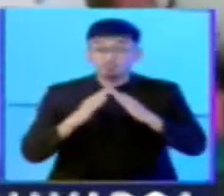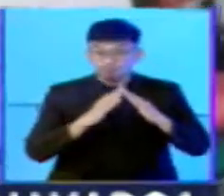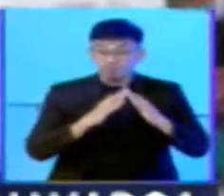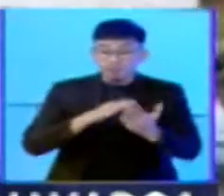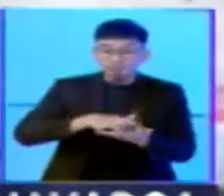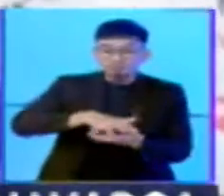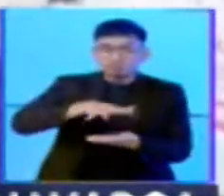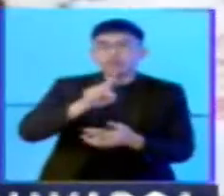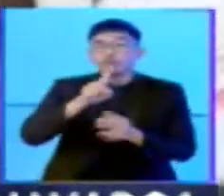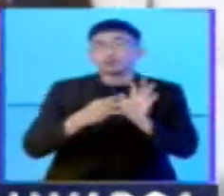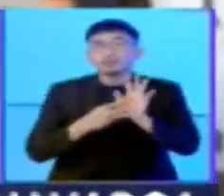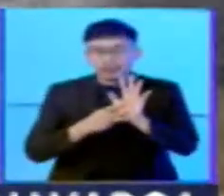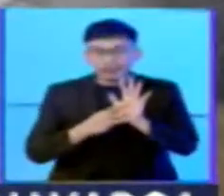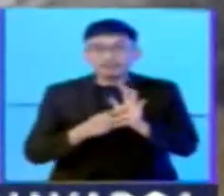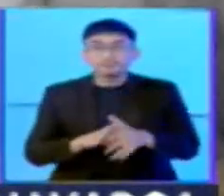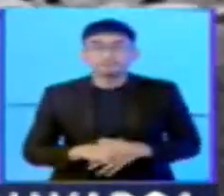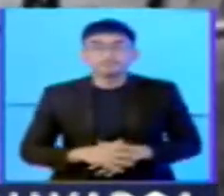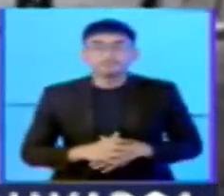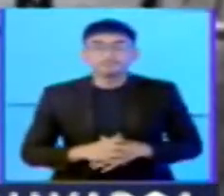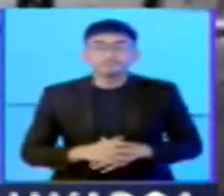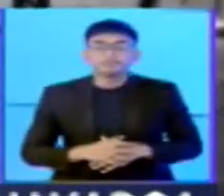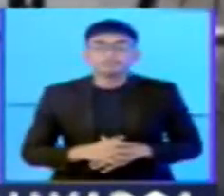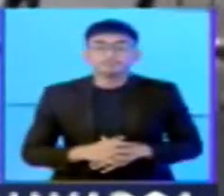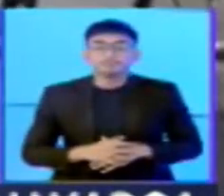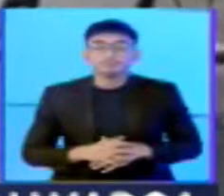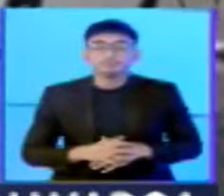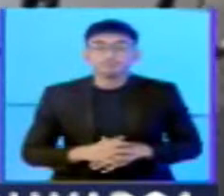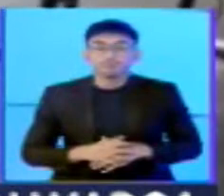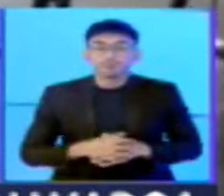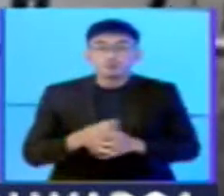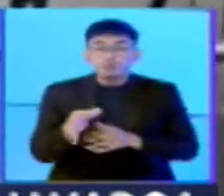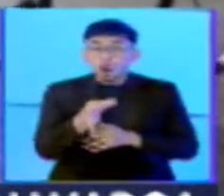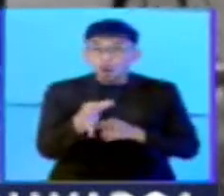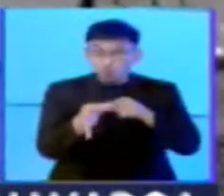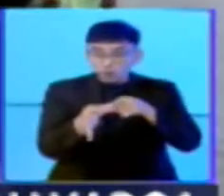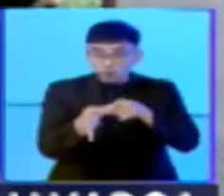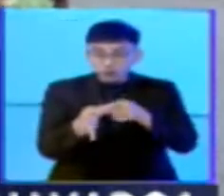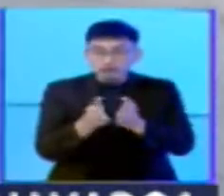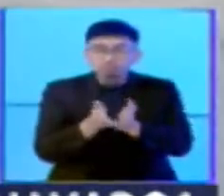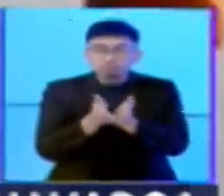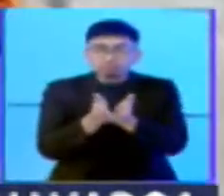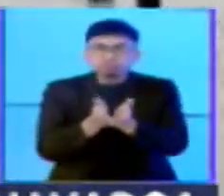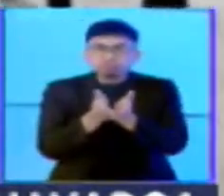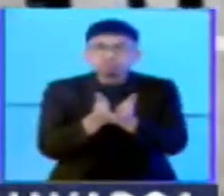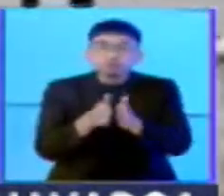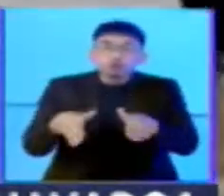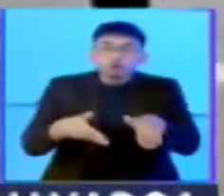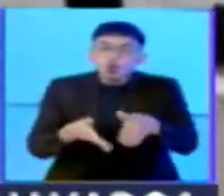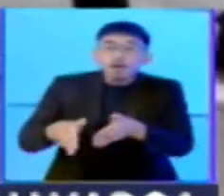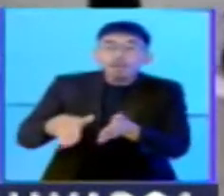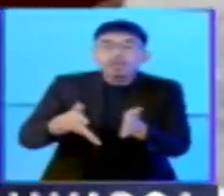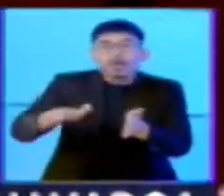tak bisa ditempati lagi. Untuk menuju ke pulau ini harus menggunakan perahu rakit dan melintasi sungai serta laut sekitar 15